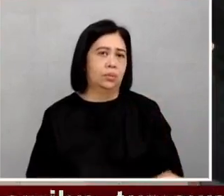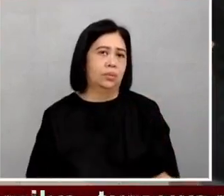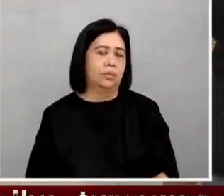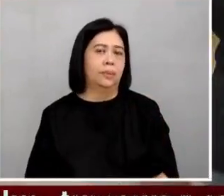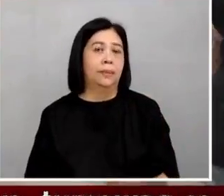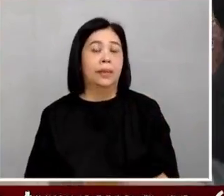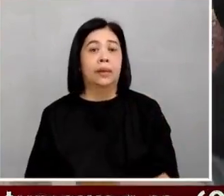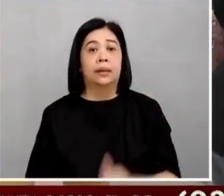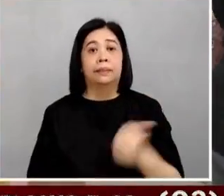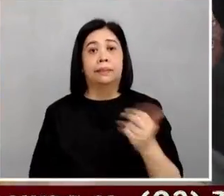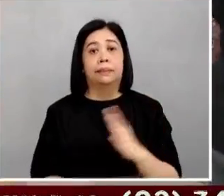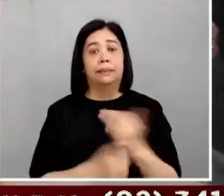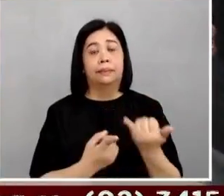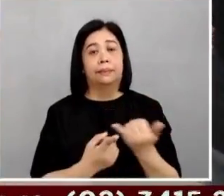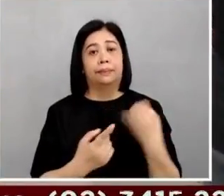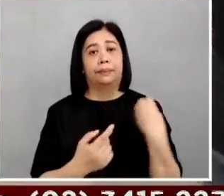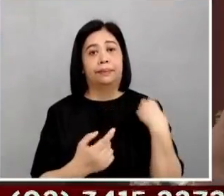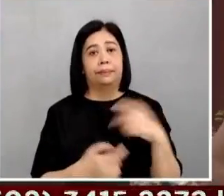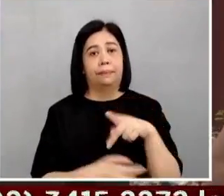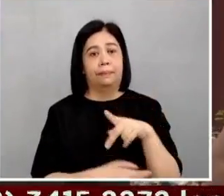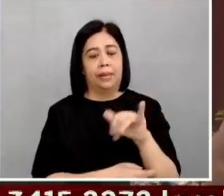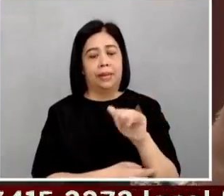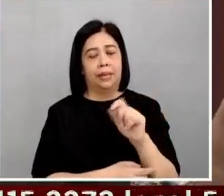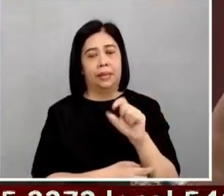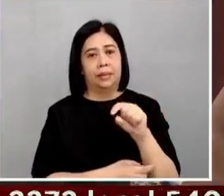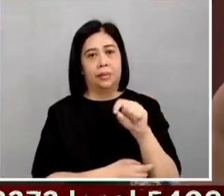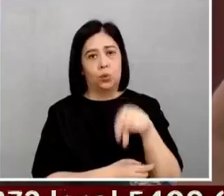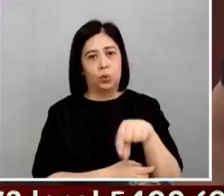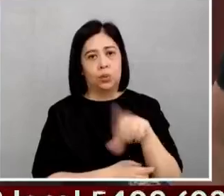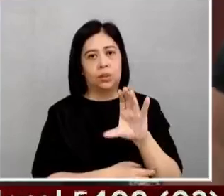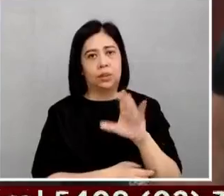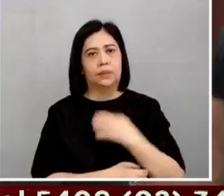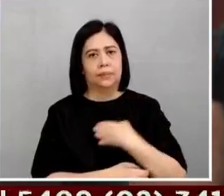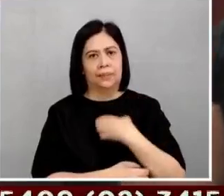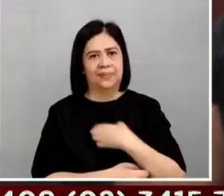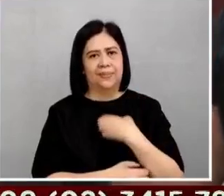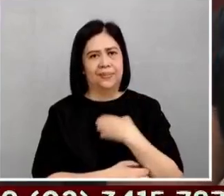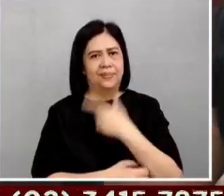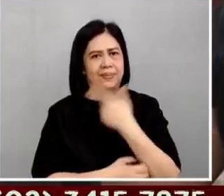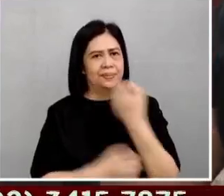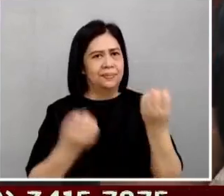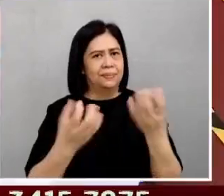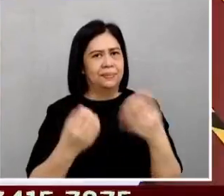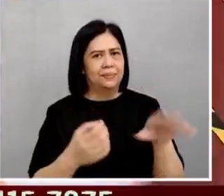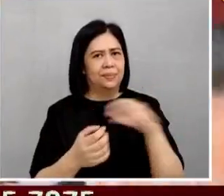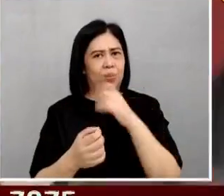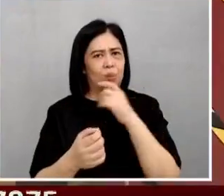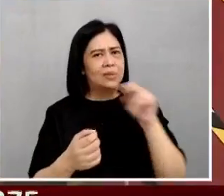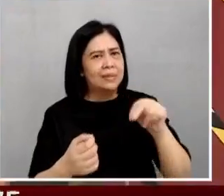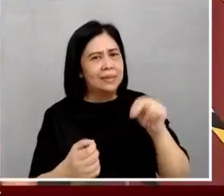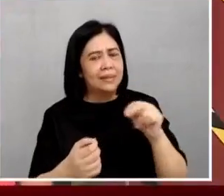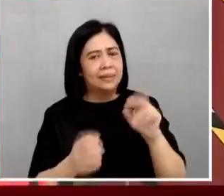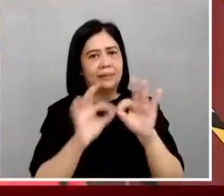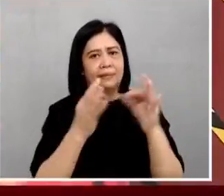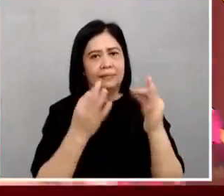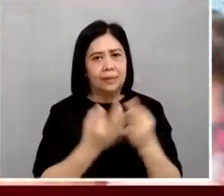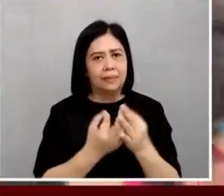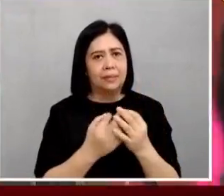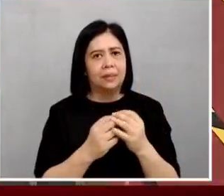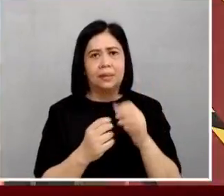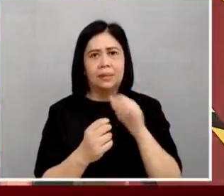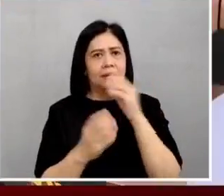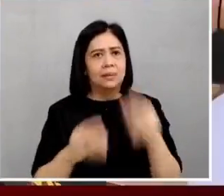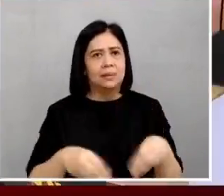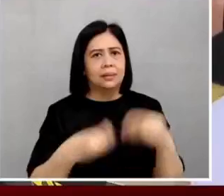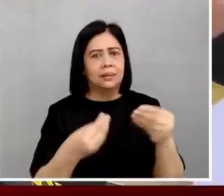barangay official din sa barangay Payatas, Quezon City ang nagre-reklamo dahil marami umano sa mga nangangailangang pamilya ang hindi nabibigyan